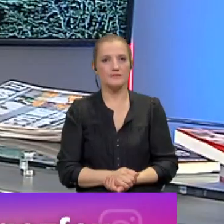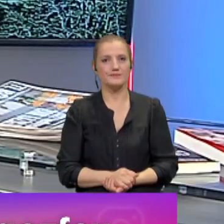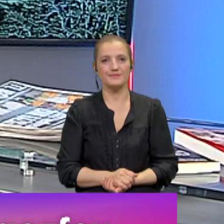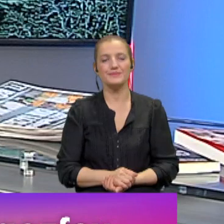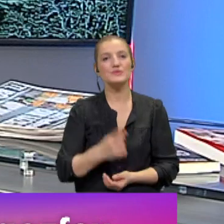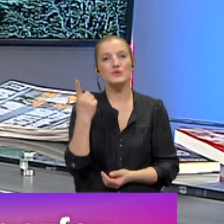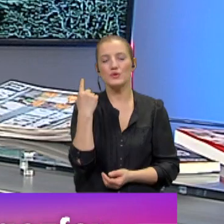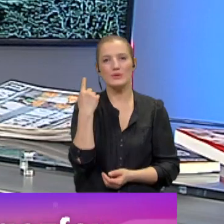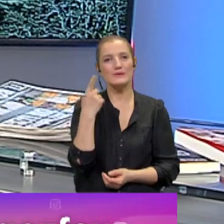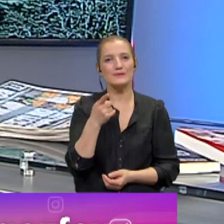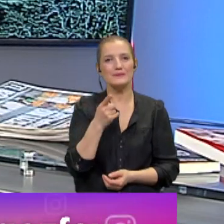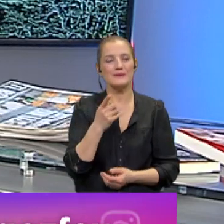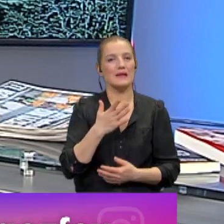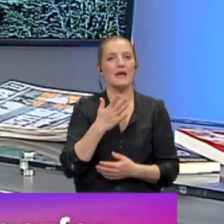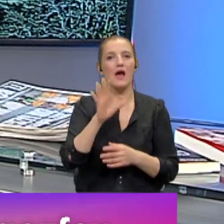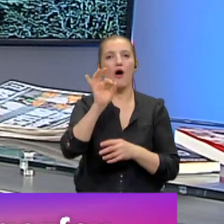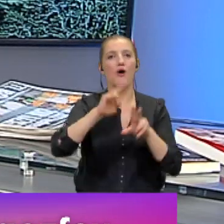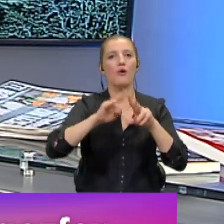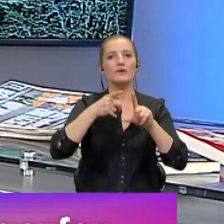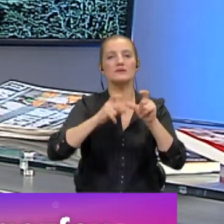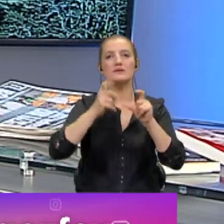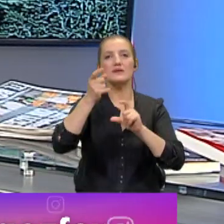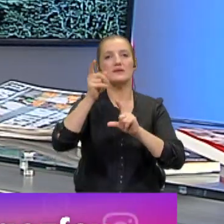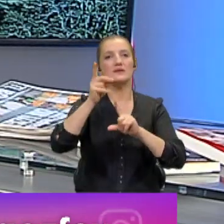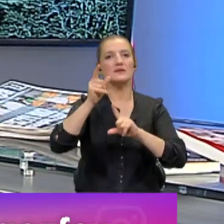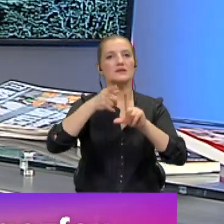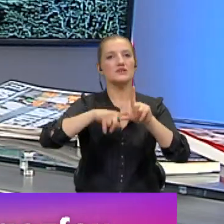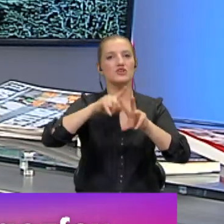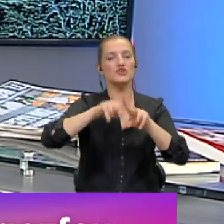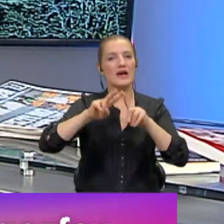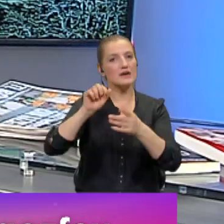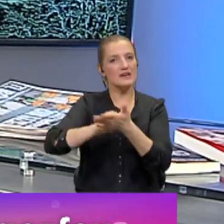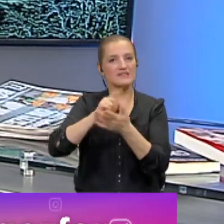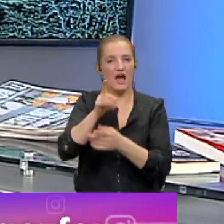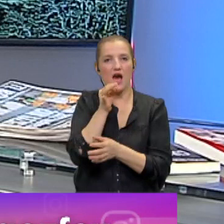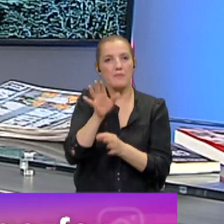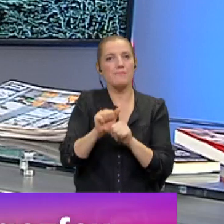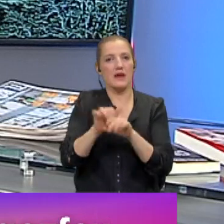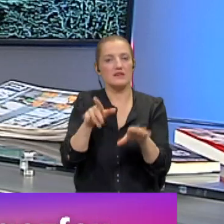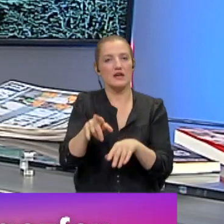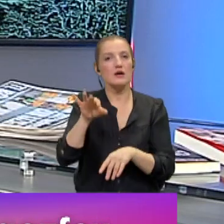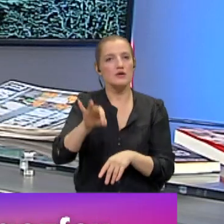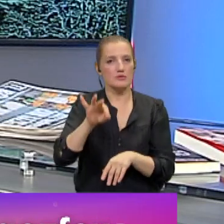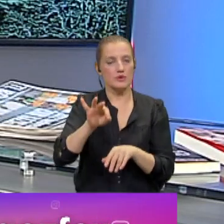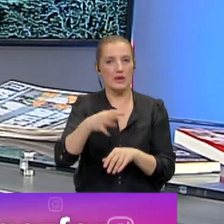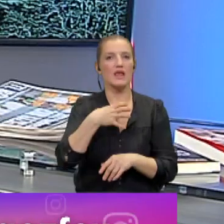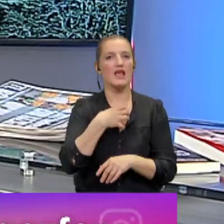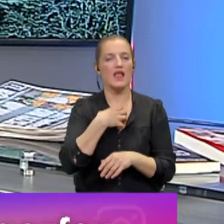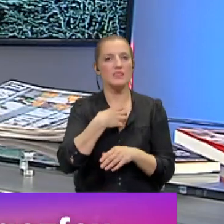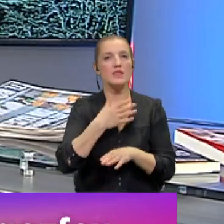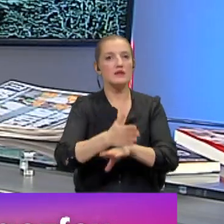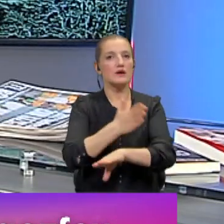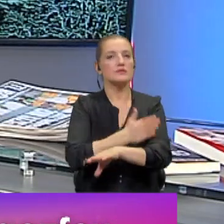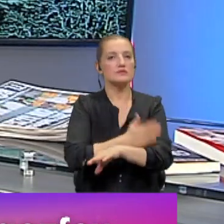gördün oksijen Gazetesi'nde bir haber paylaşmıştık ve bugüne de aktardığınız bir haberdar Biz kendi ülkemizde